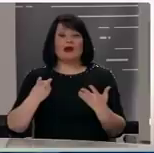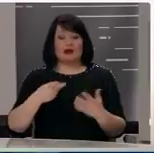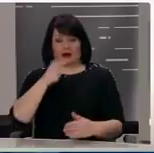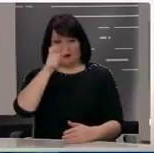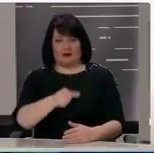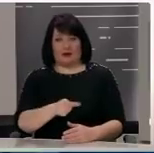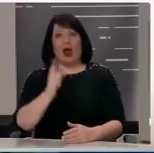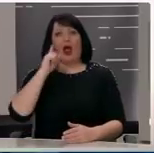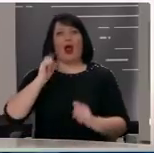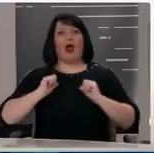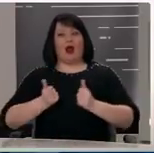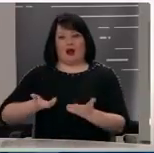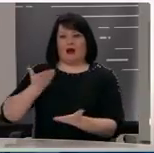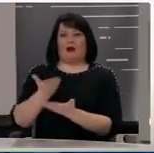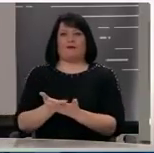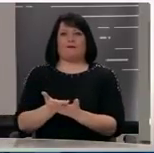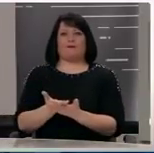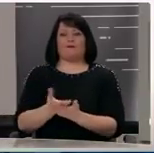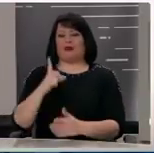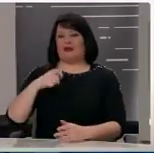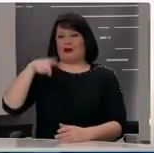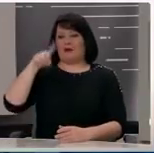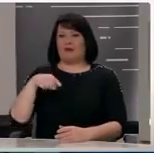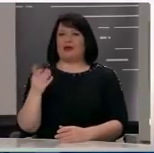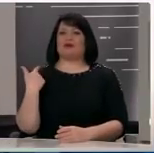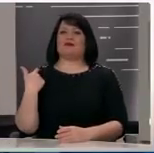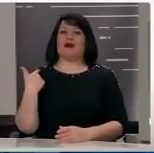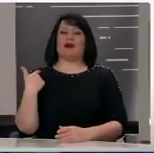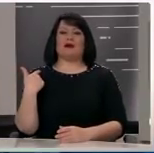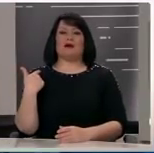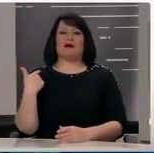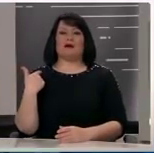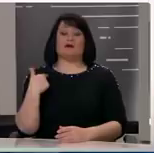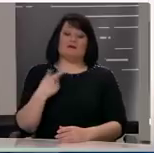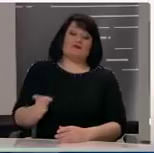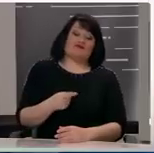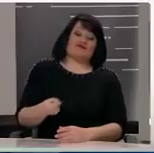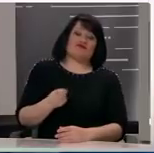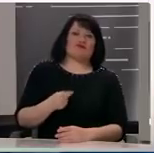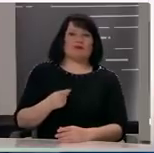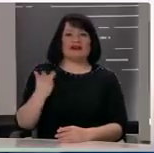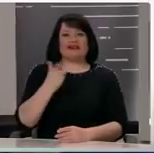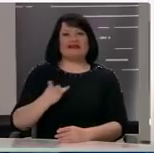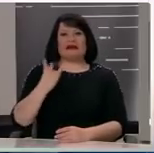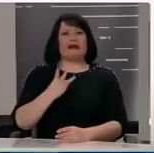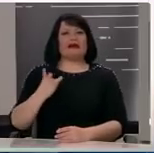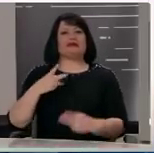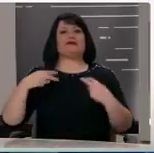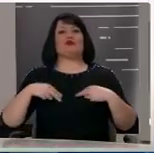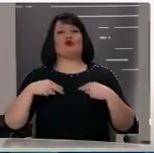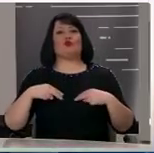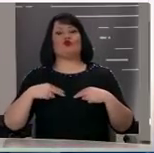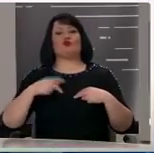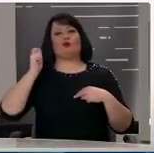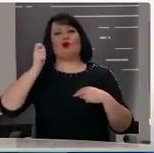πάρετε την πρωτοβουλία πριν από 10 μέρες και να παραπέμψετε 3 πολιτικούς σας